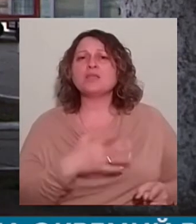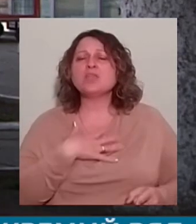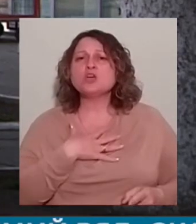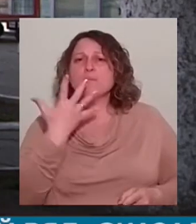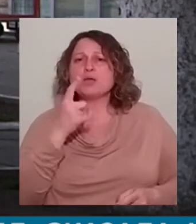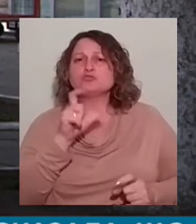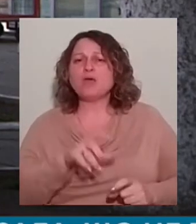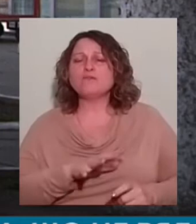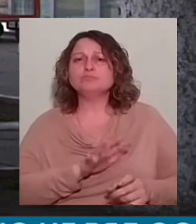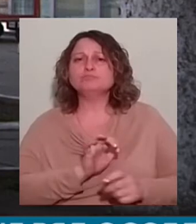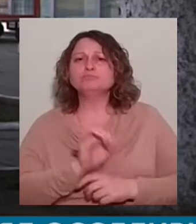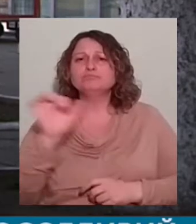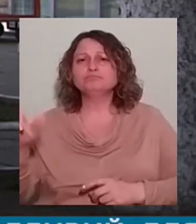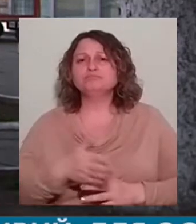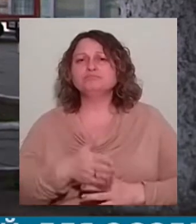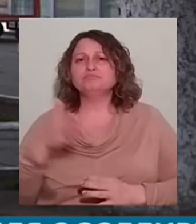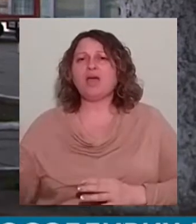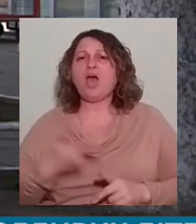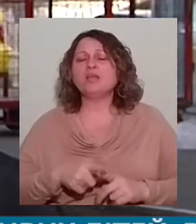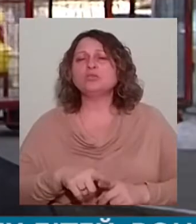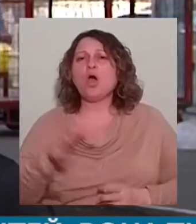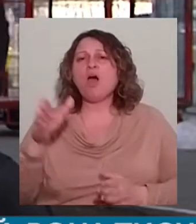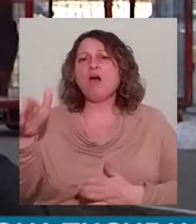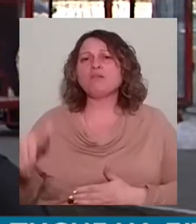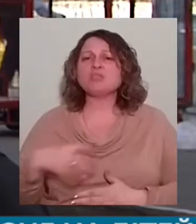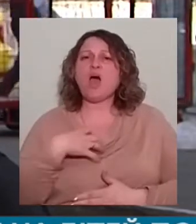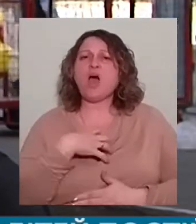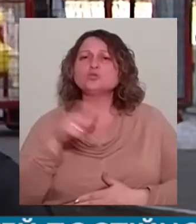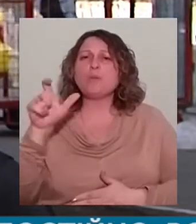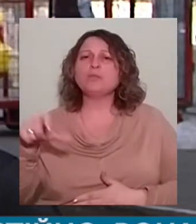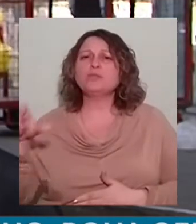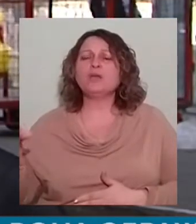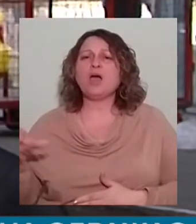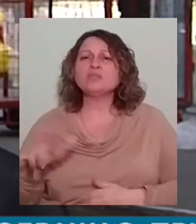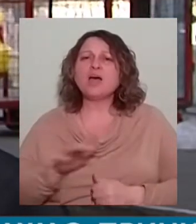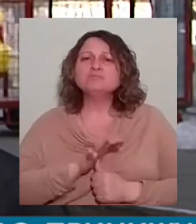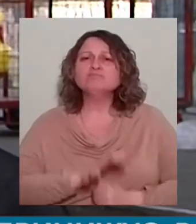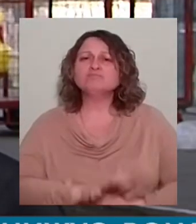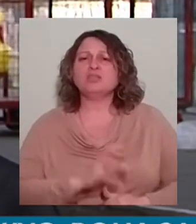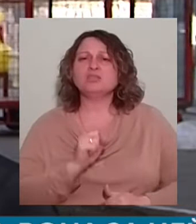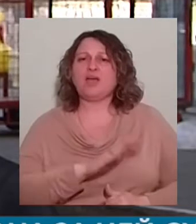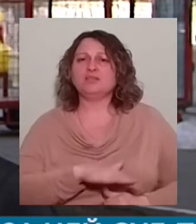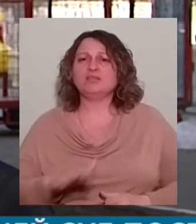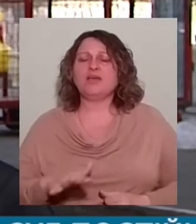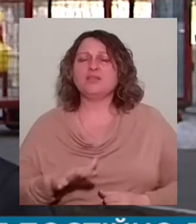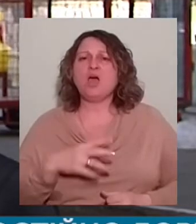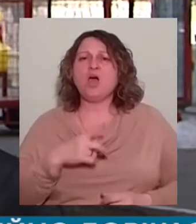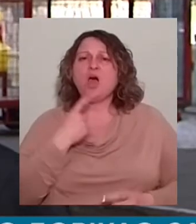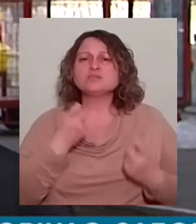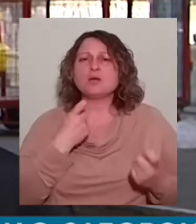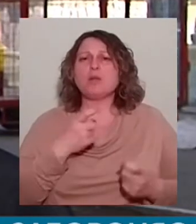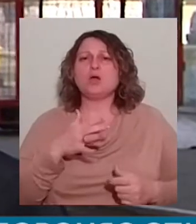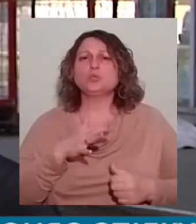пересадила на окремий ряд, сказала, що це ряд особливий для особливих дітей. Вона давить на дітей постійно, вона оскорбляє їх, унижає. Вона от за цей суд вона